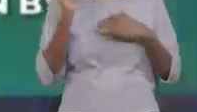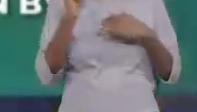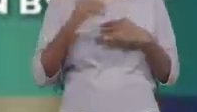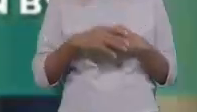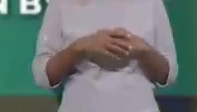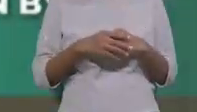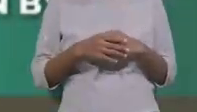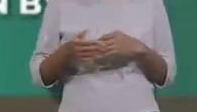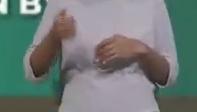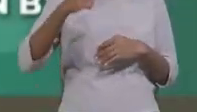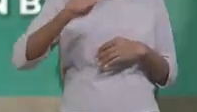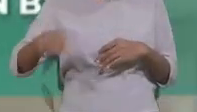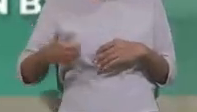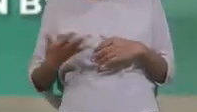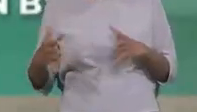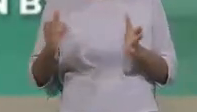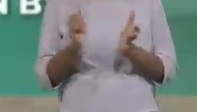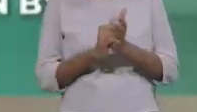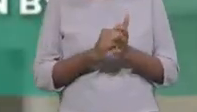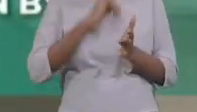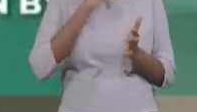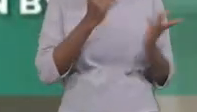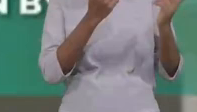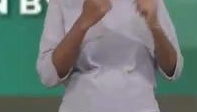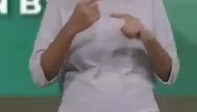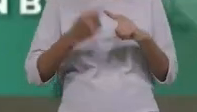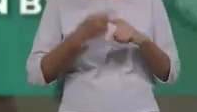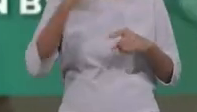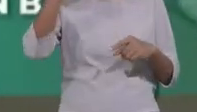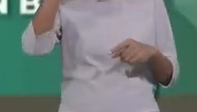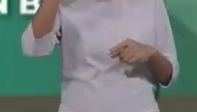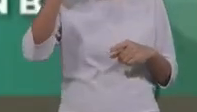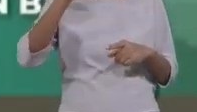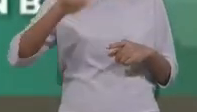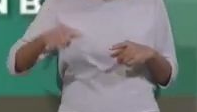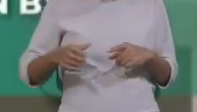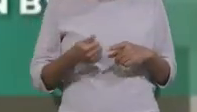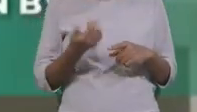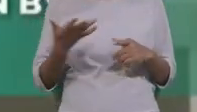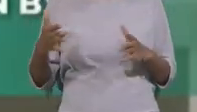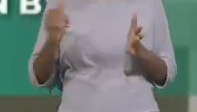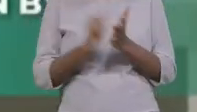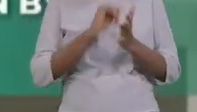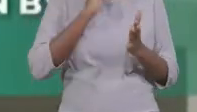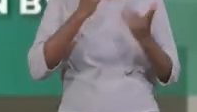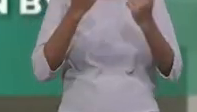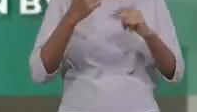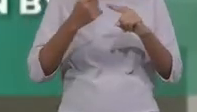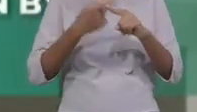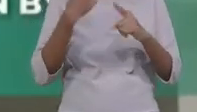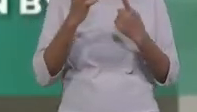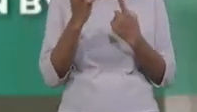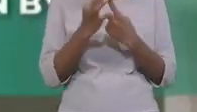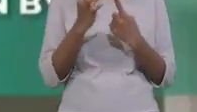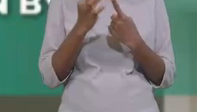totalité de ce dont tu as besoin. Toute autre chose venant de l'homme, toute autre chose